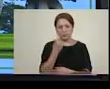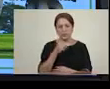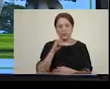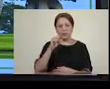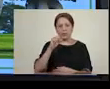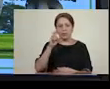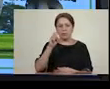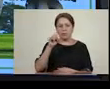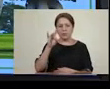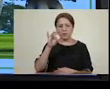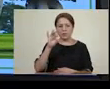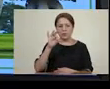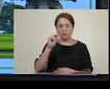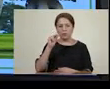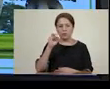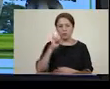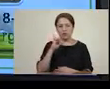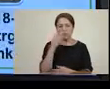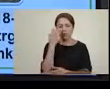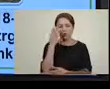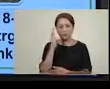tabarochi daraxti hisoblanadi.